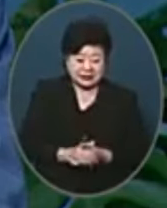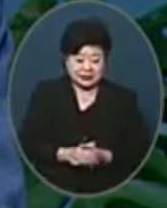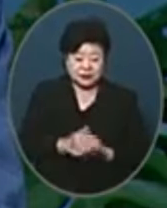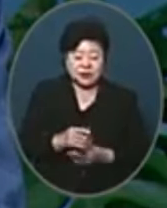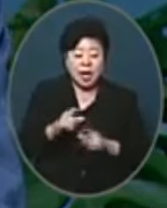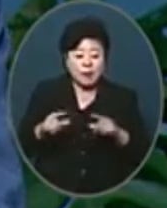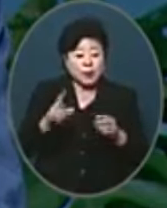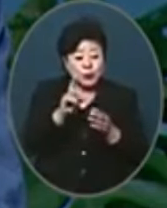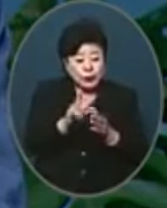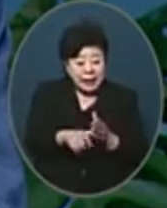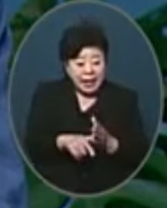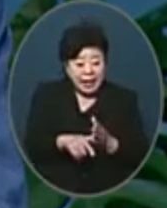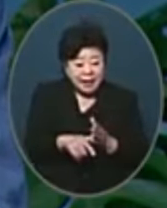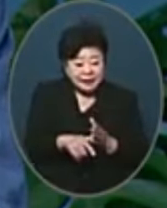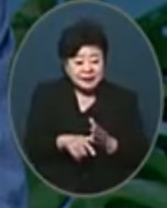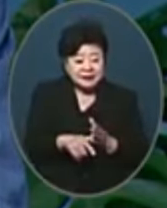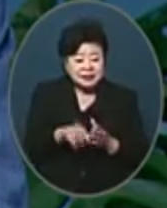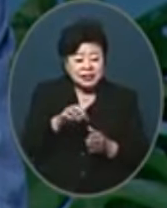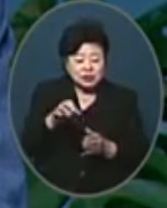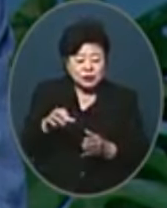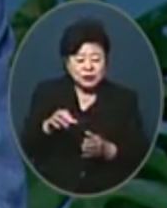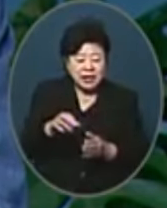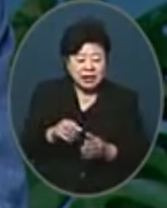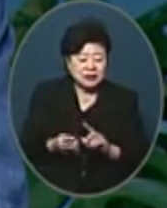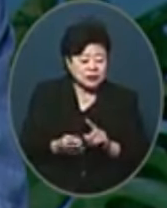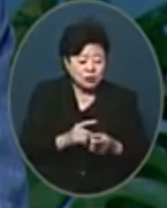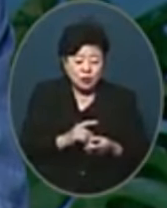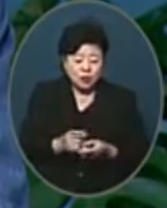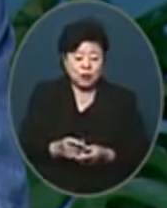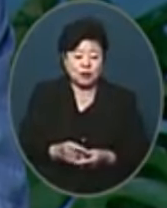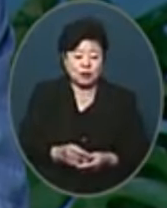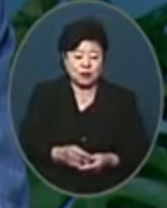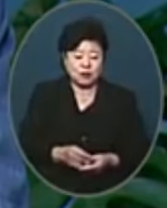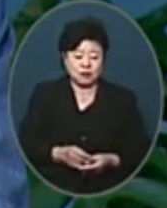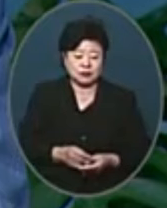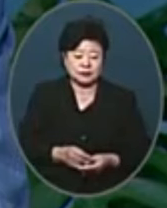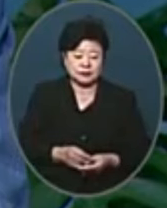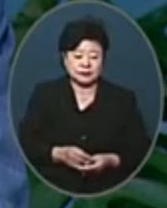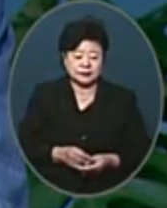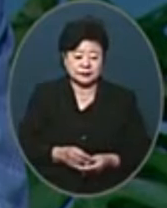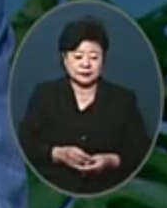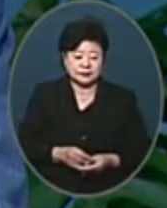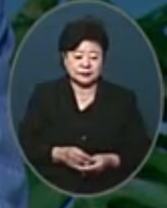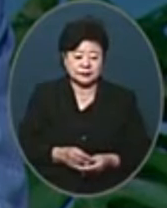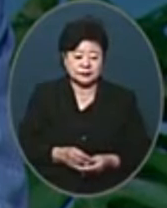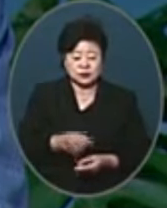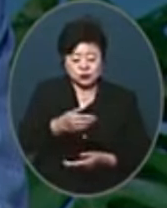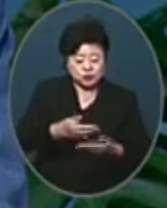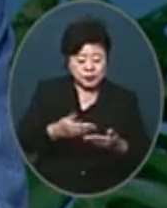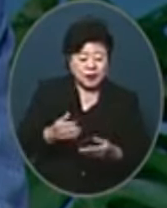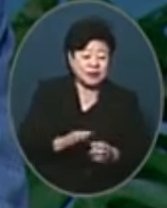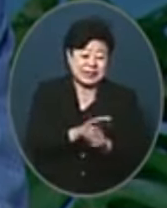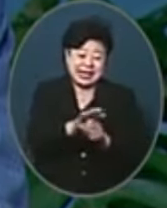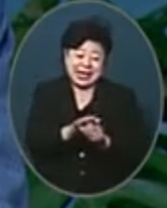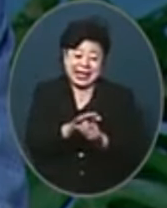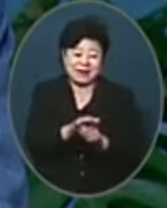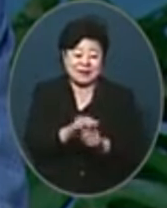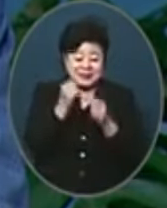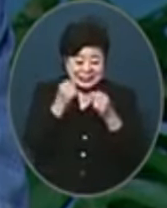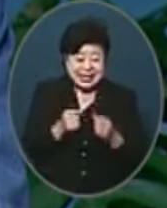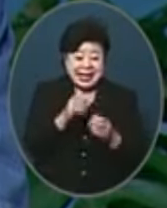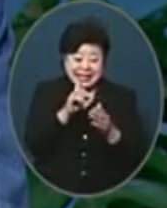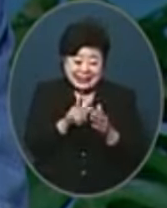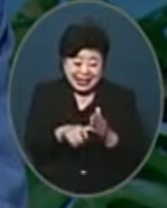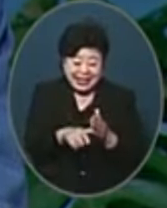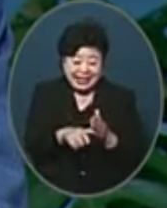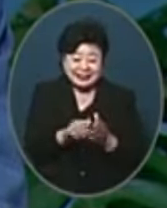우리가 평소에 이웃과 서로 주고받고 사랑하고 살면은